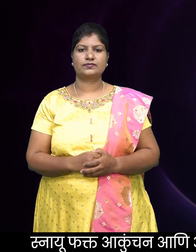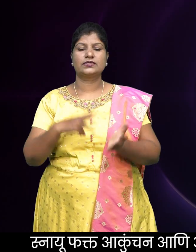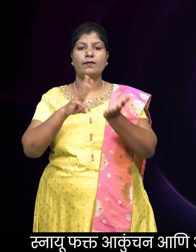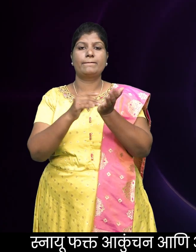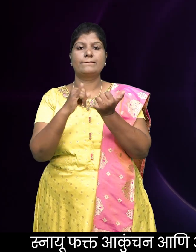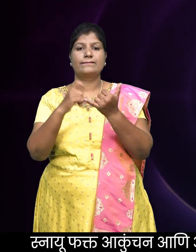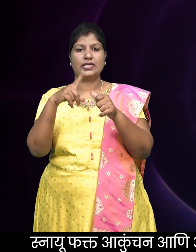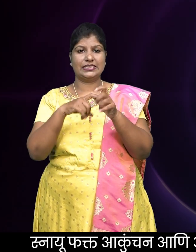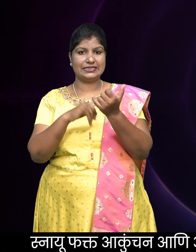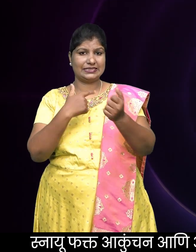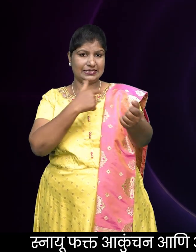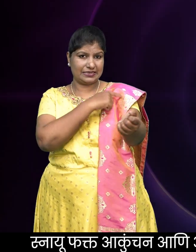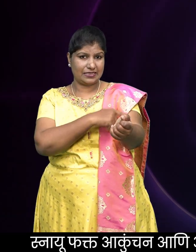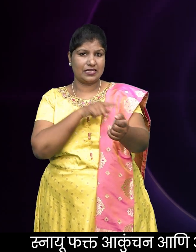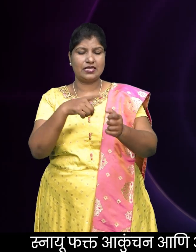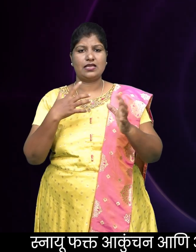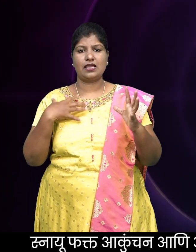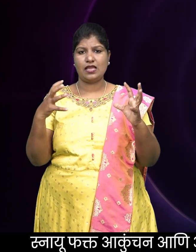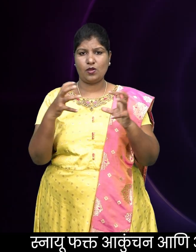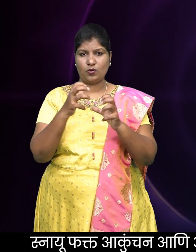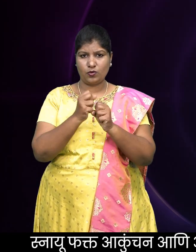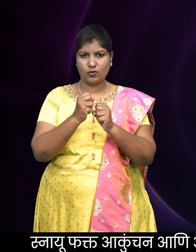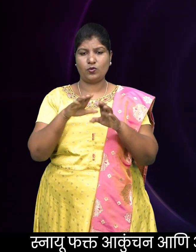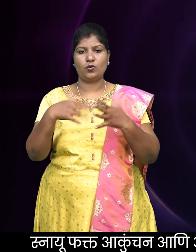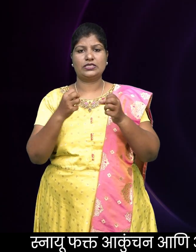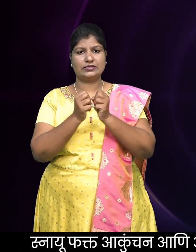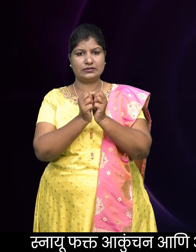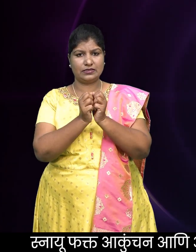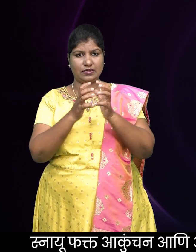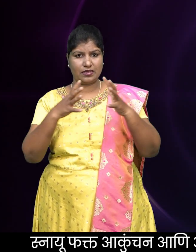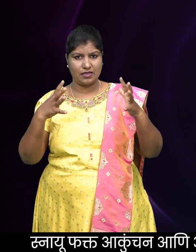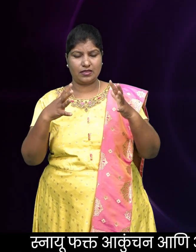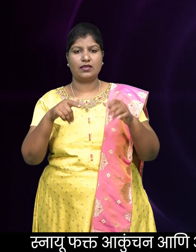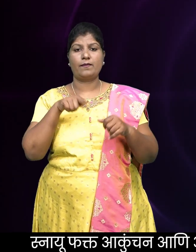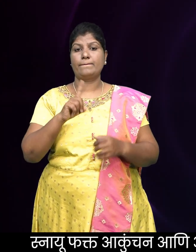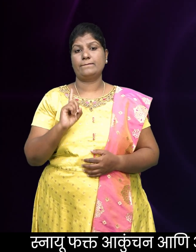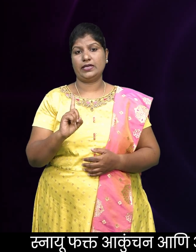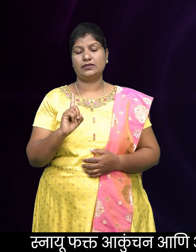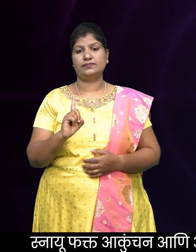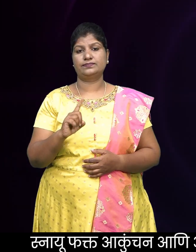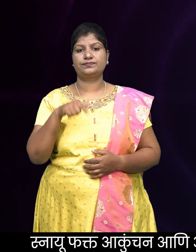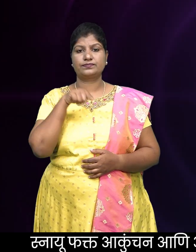स्नायू फक्त आकुंचन आणि आराम करू शकतात, परंतु ते लांब करू शकत नाहीत.